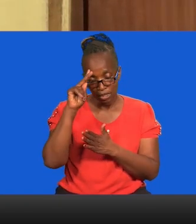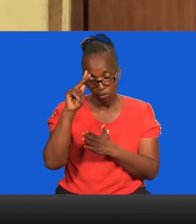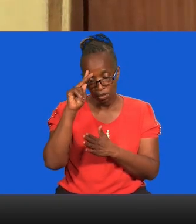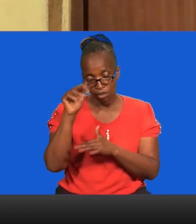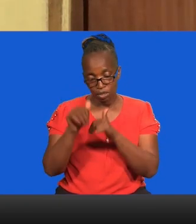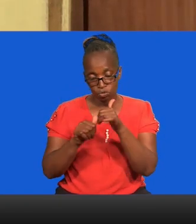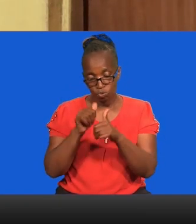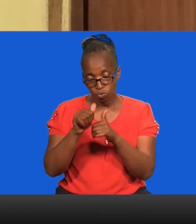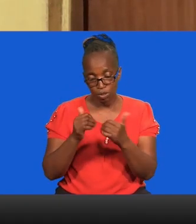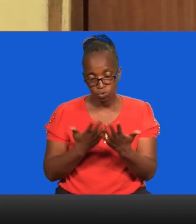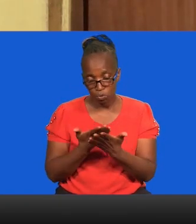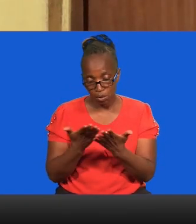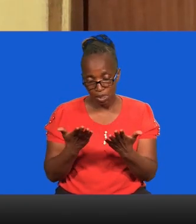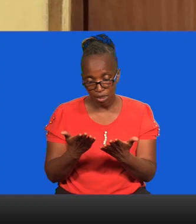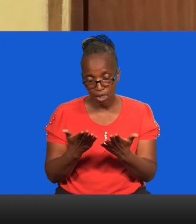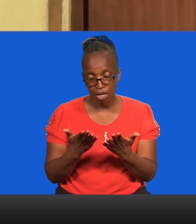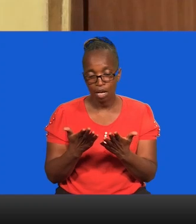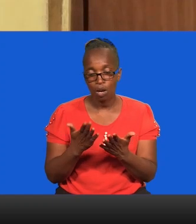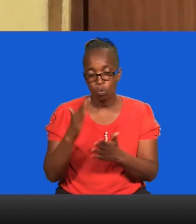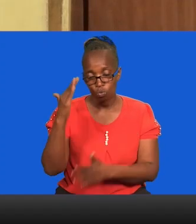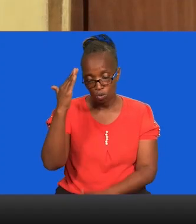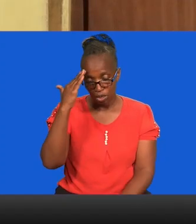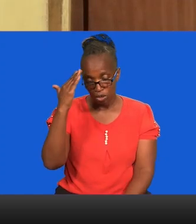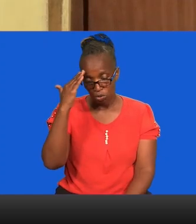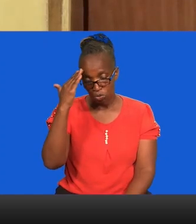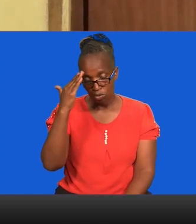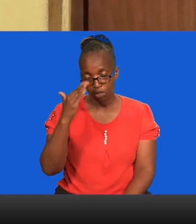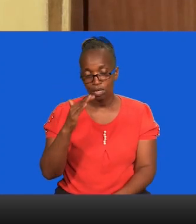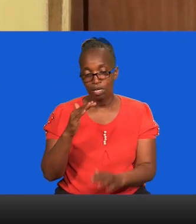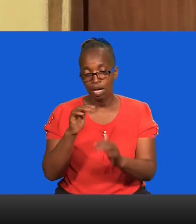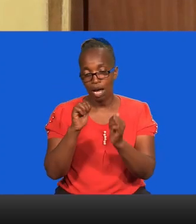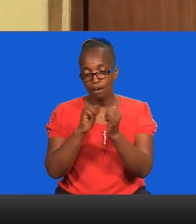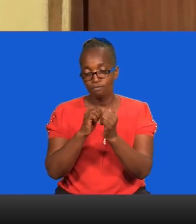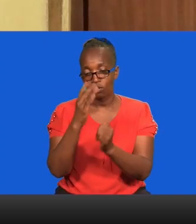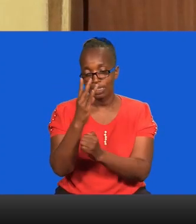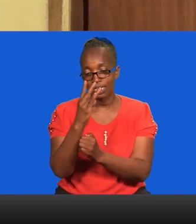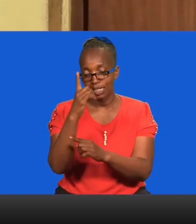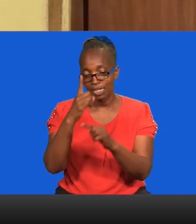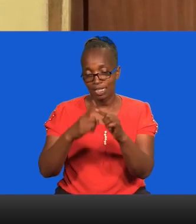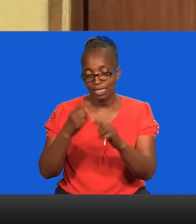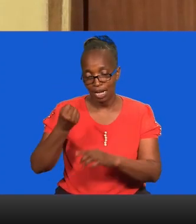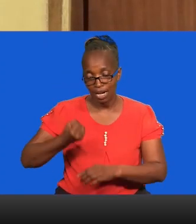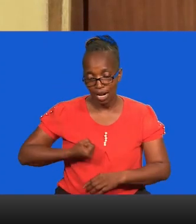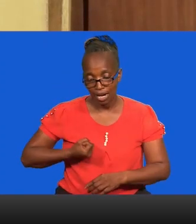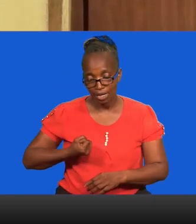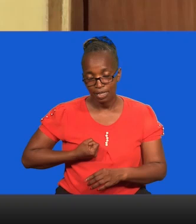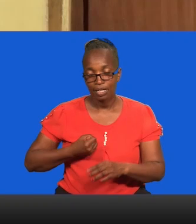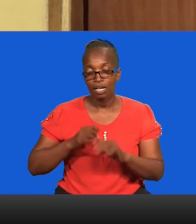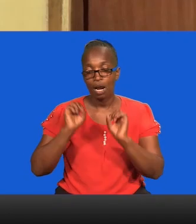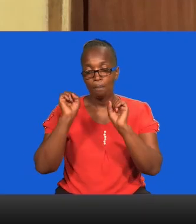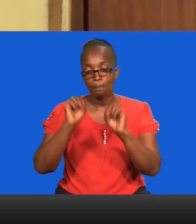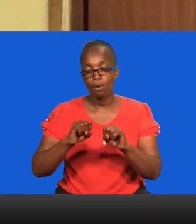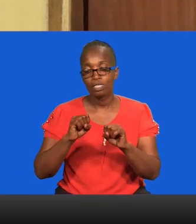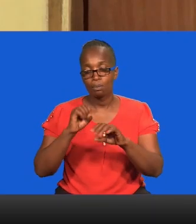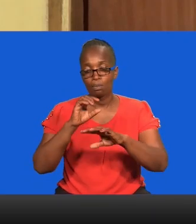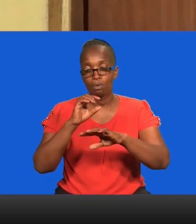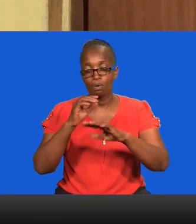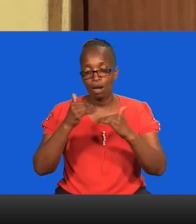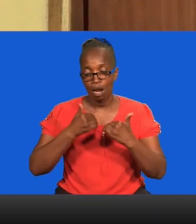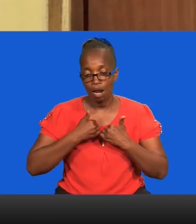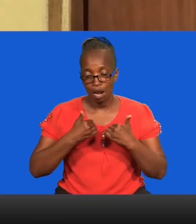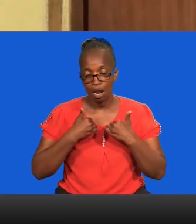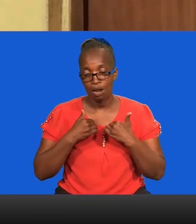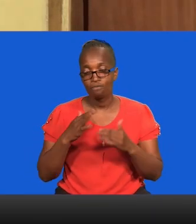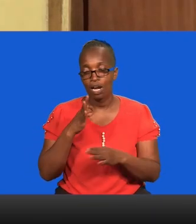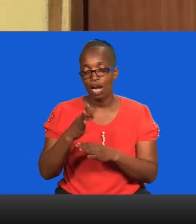was now catered for. At least we knew that even the 14-year-old girl the 15-year-old girl could get a family, a